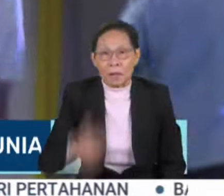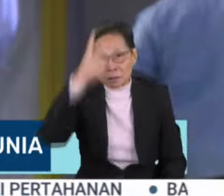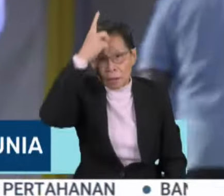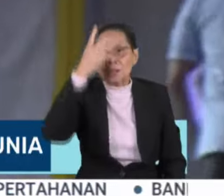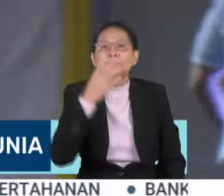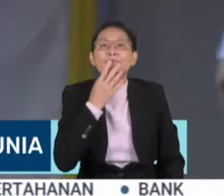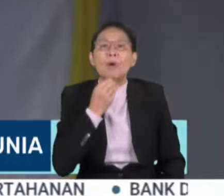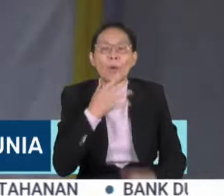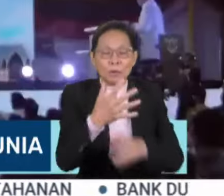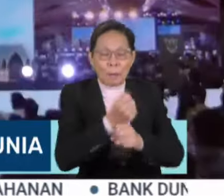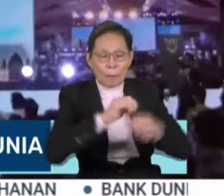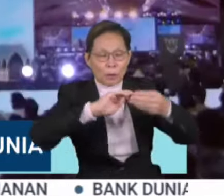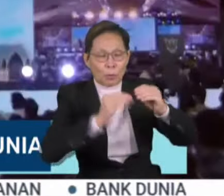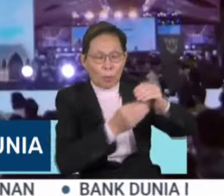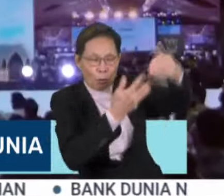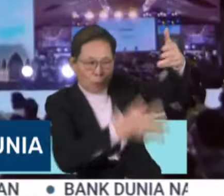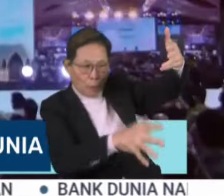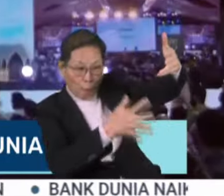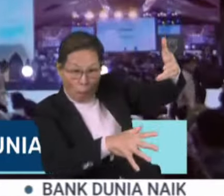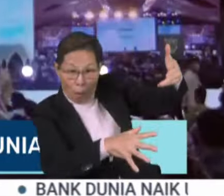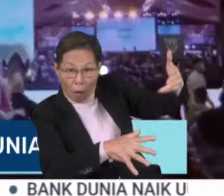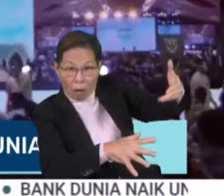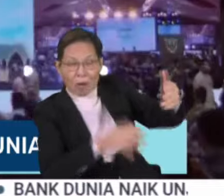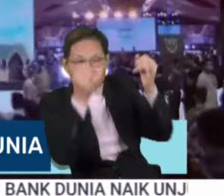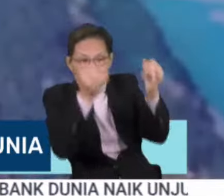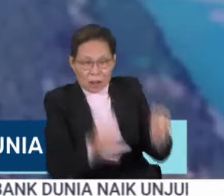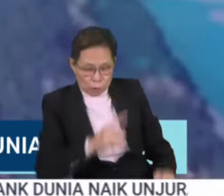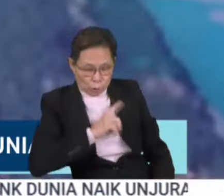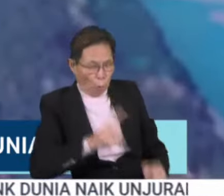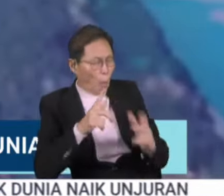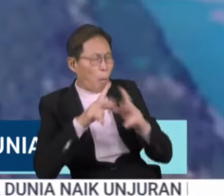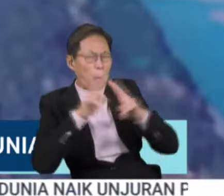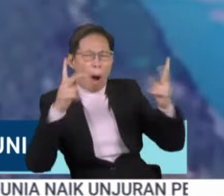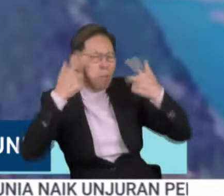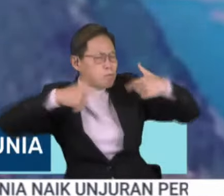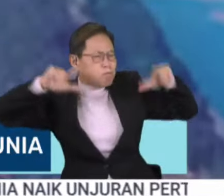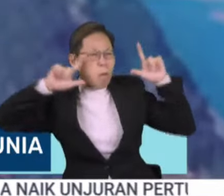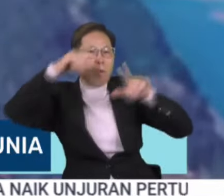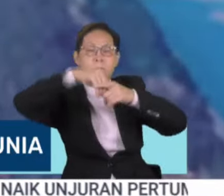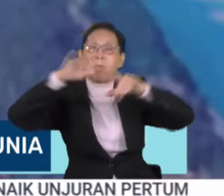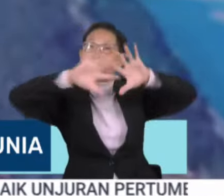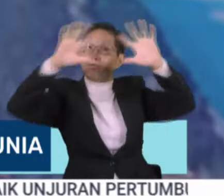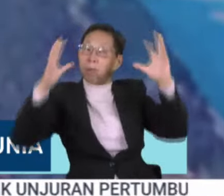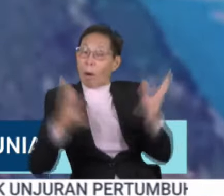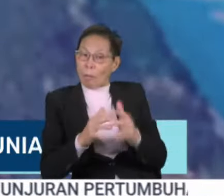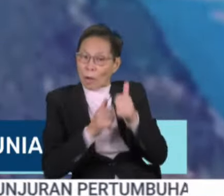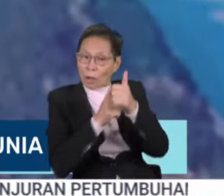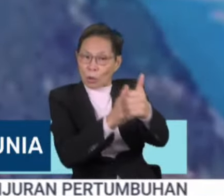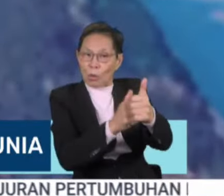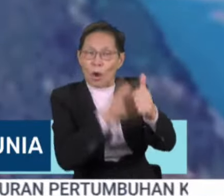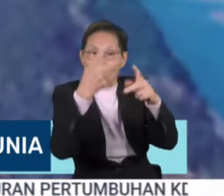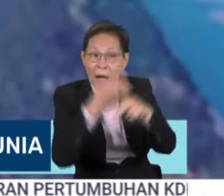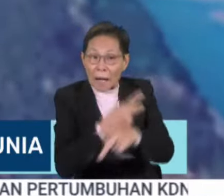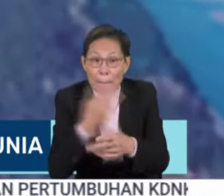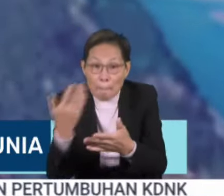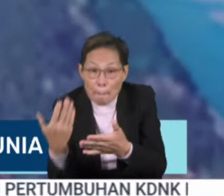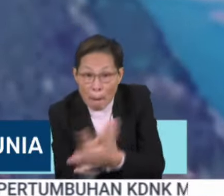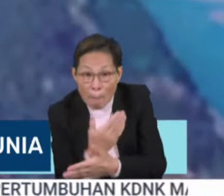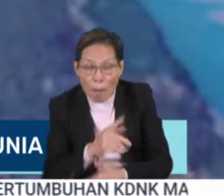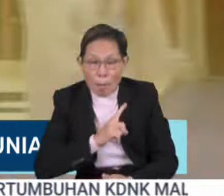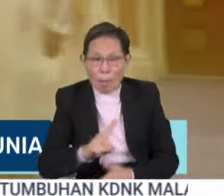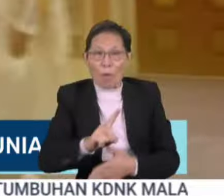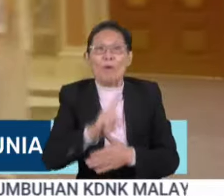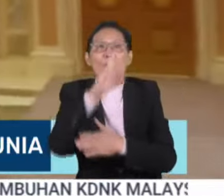Datuk Seri Anwar Ibrahim menduduki tempat ke-15 sebagai individu Islam paling berpengaruh di dunia berdasarkan edisi terbaru The